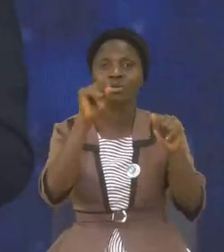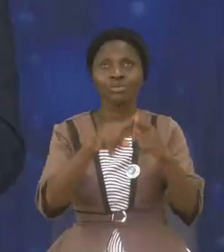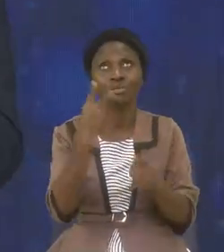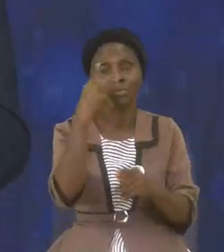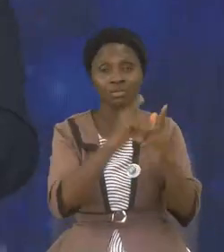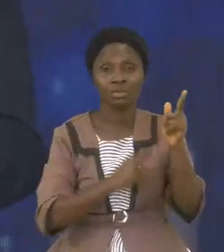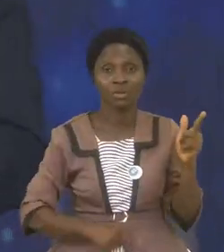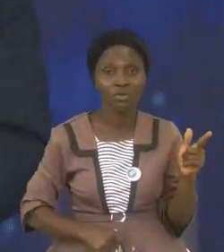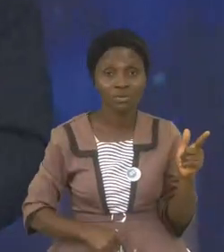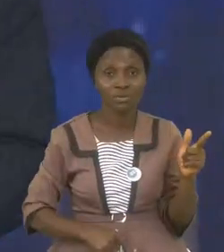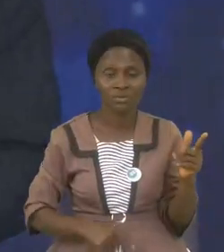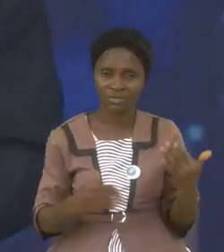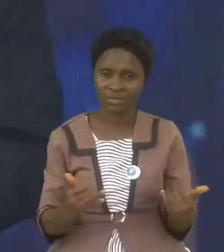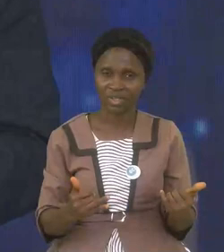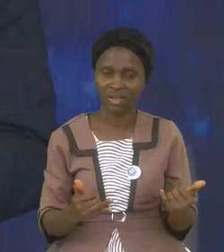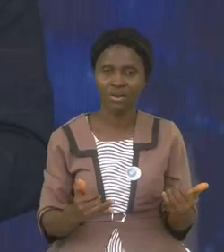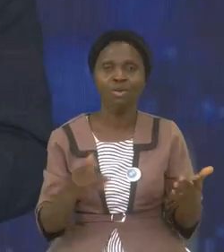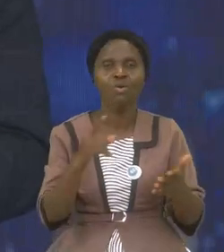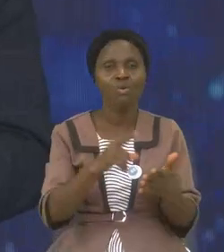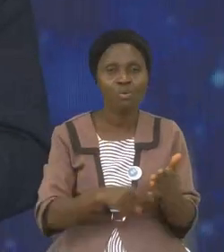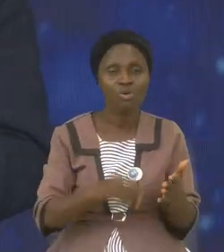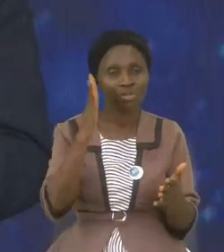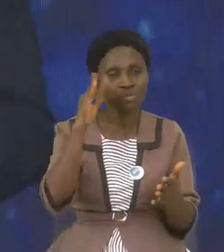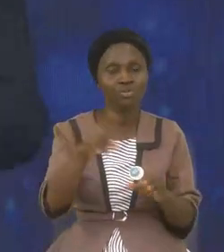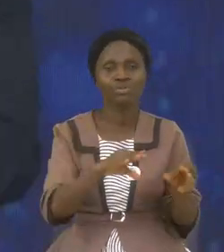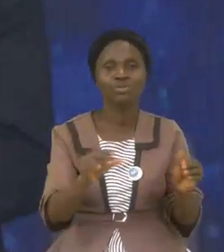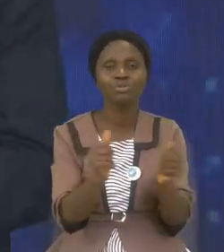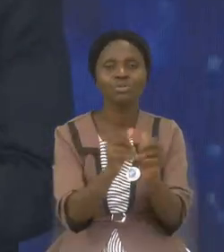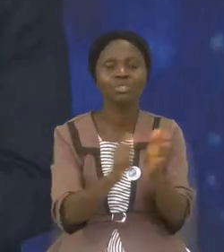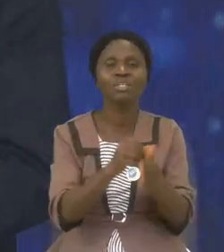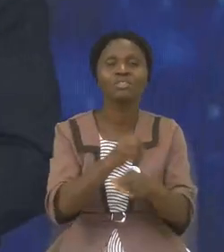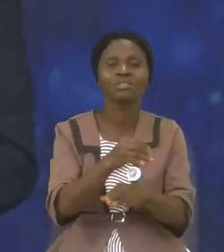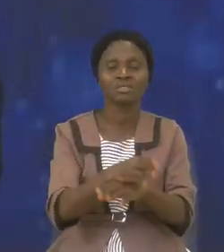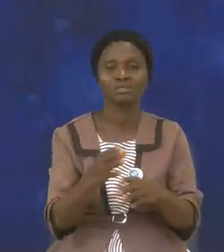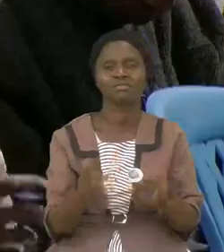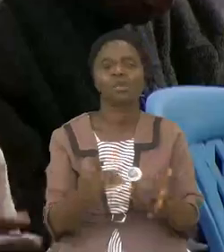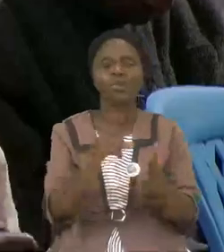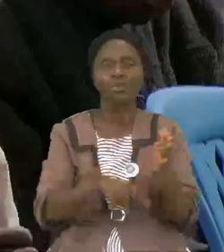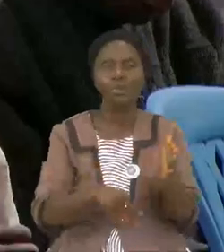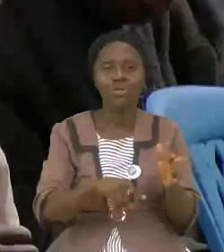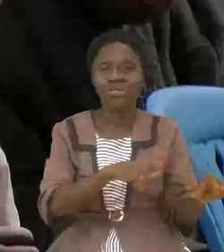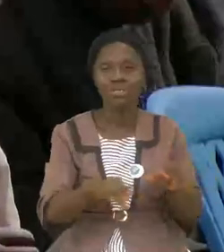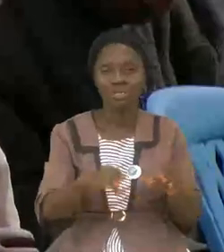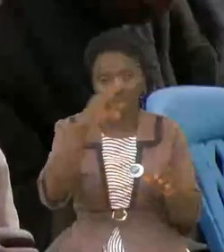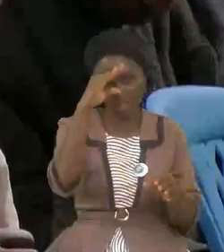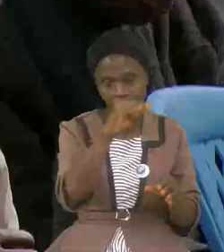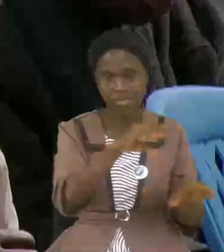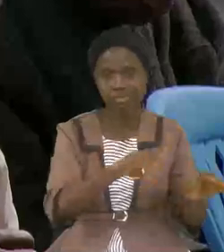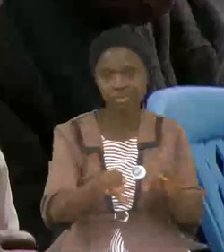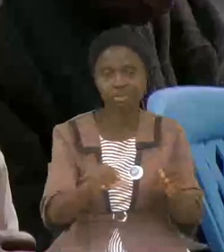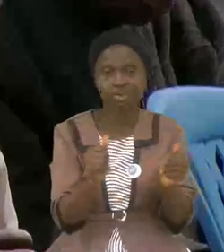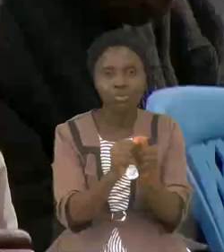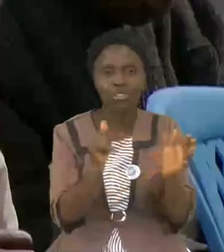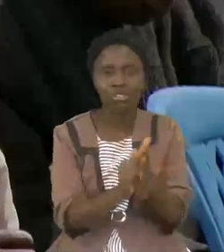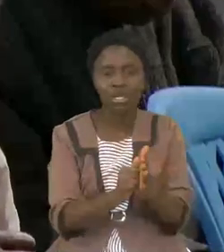sans laquelle personne ne verra le Seigneur. Maintenant, qu'avait-il fait avec ce conseil?